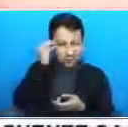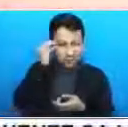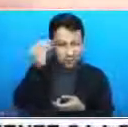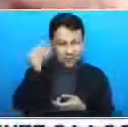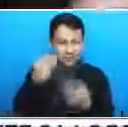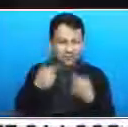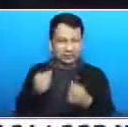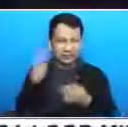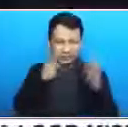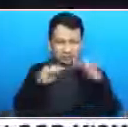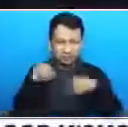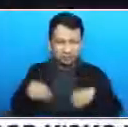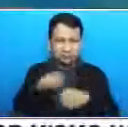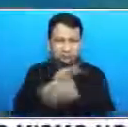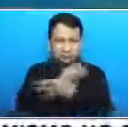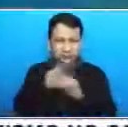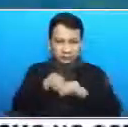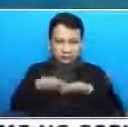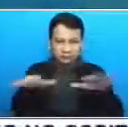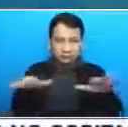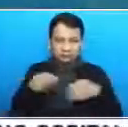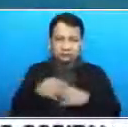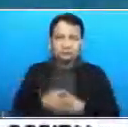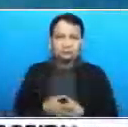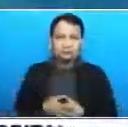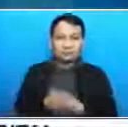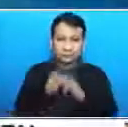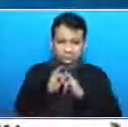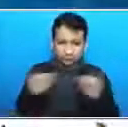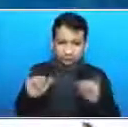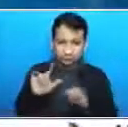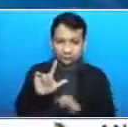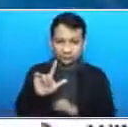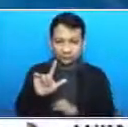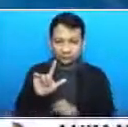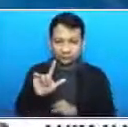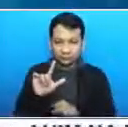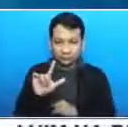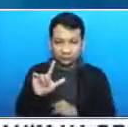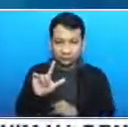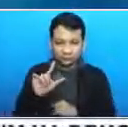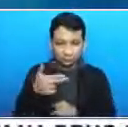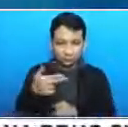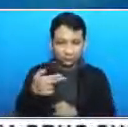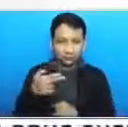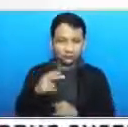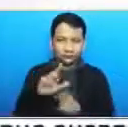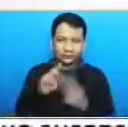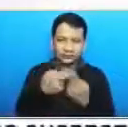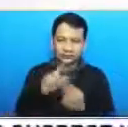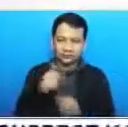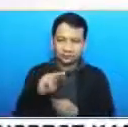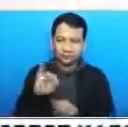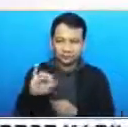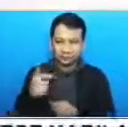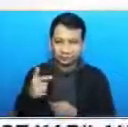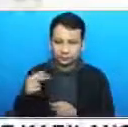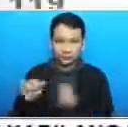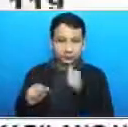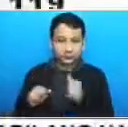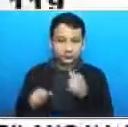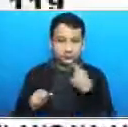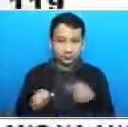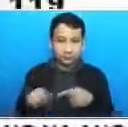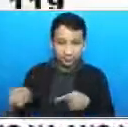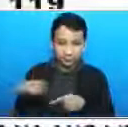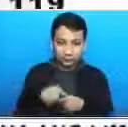bakunado laban sa COVID-19 para mabawasan ang mga bumabagabag sa isip. Malaking bagay ayon kay Cuevas, ang tulong